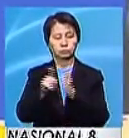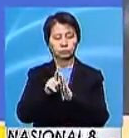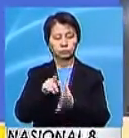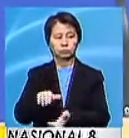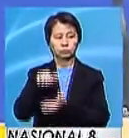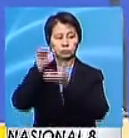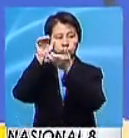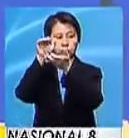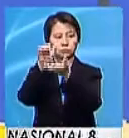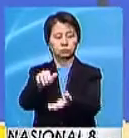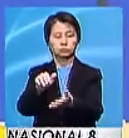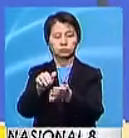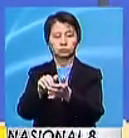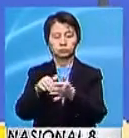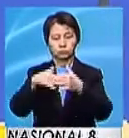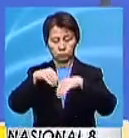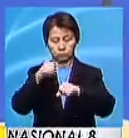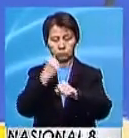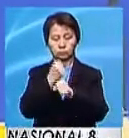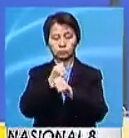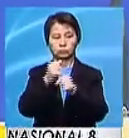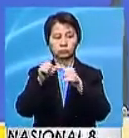Civil servants salary we won't cut.